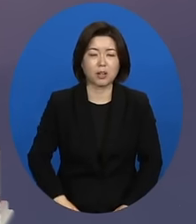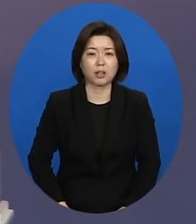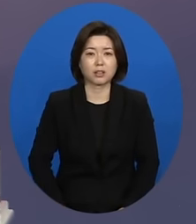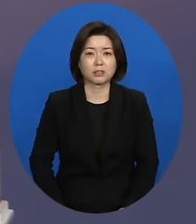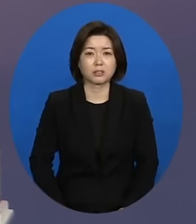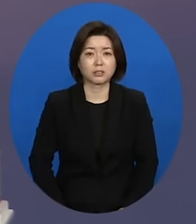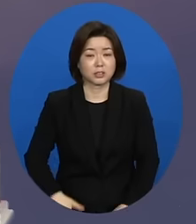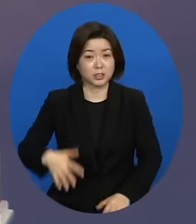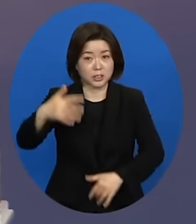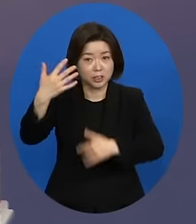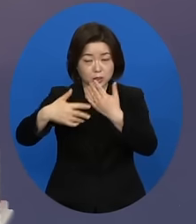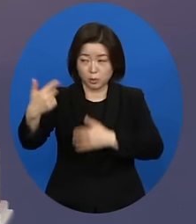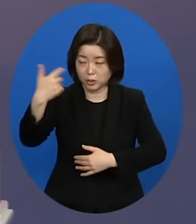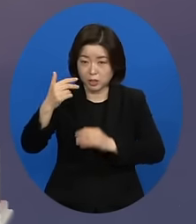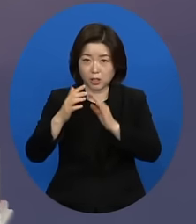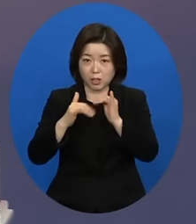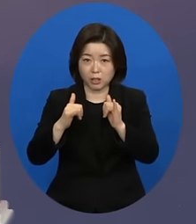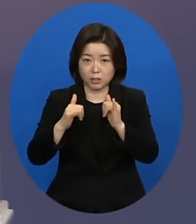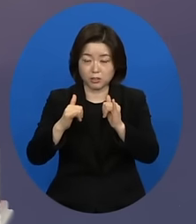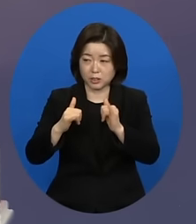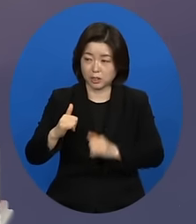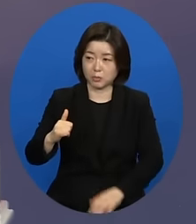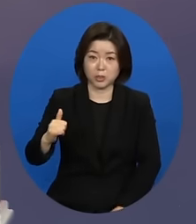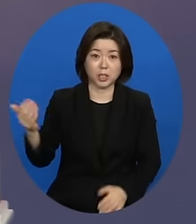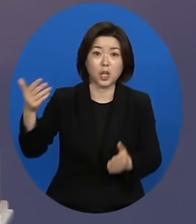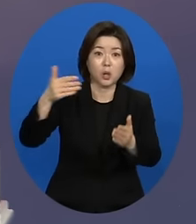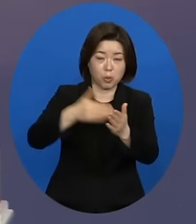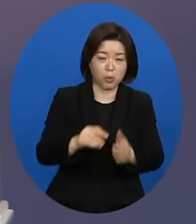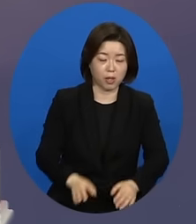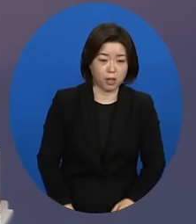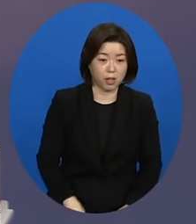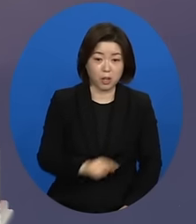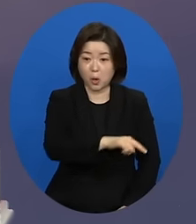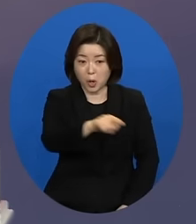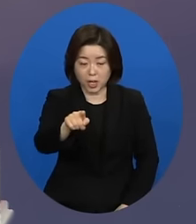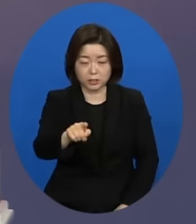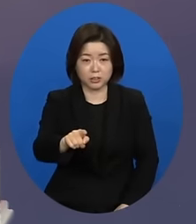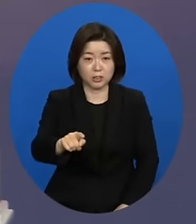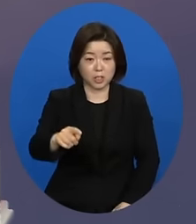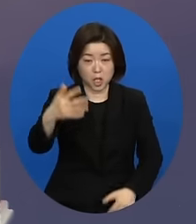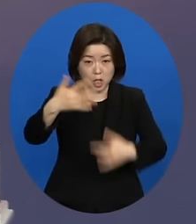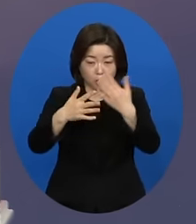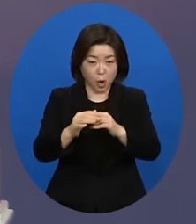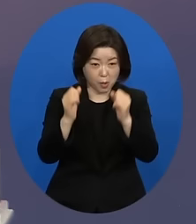도착한단다. 그리고 영화 촬영하는데 응해.